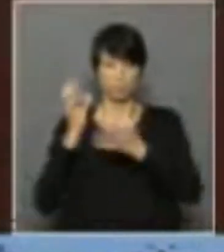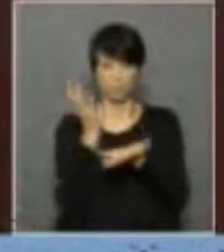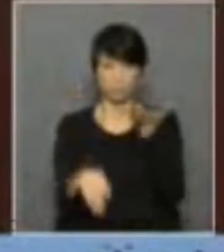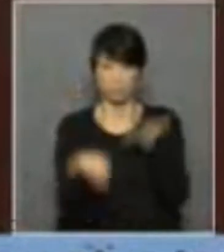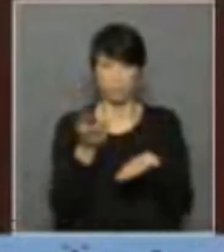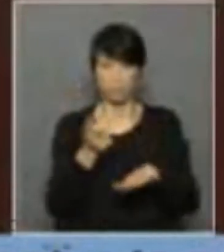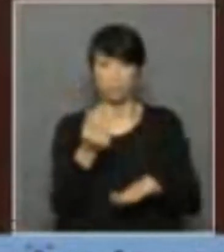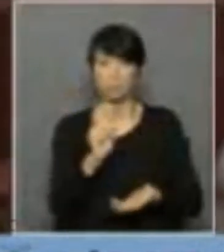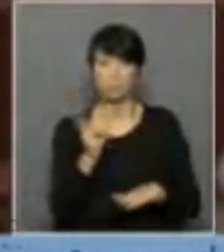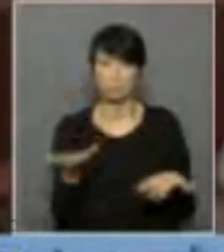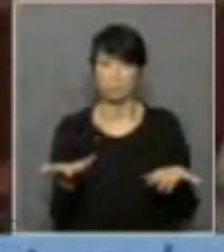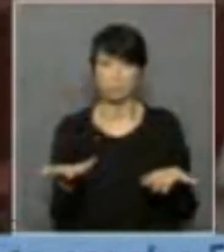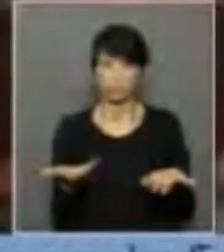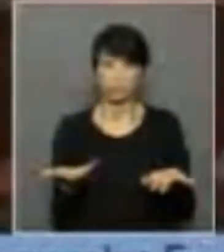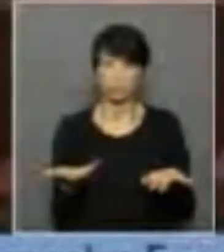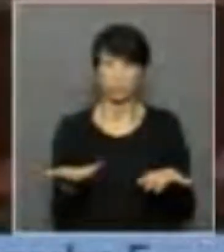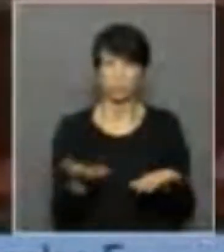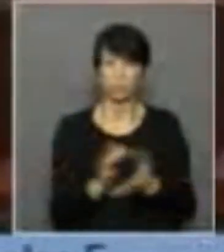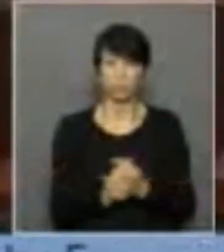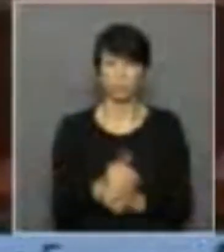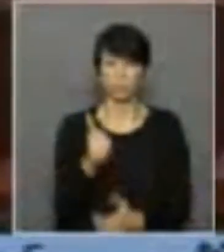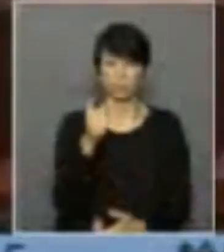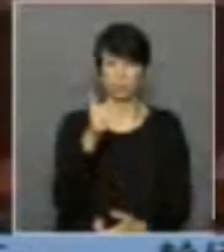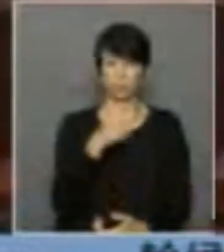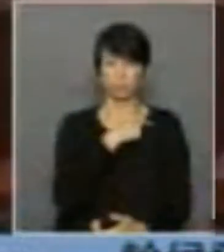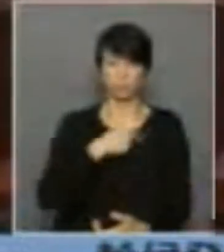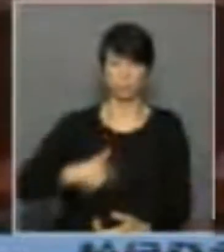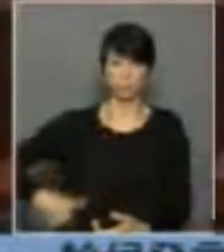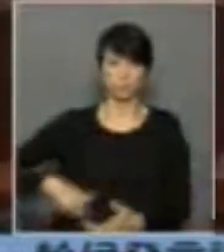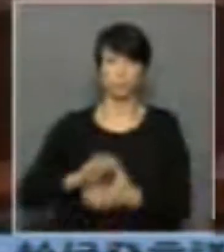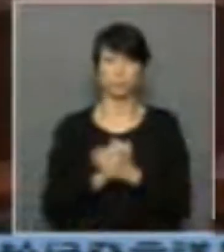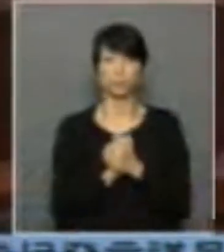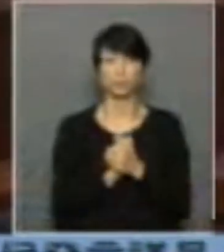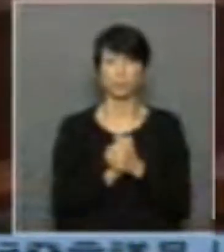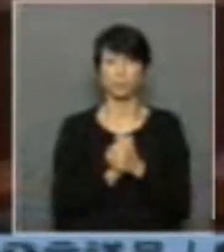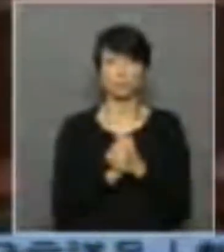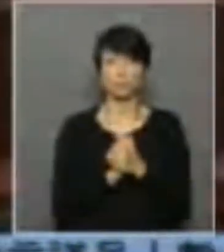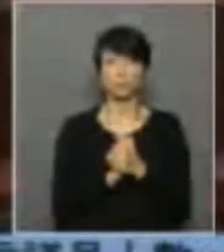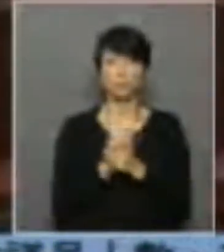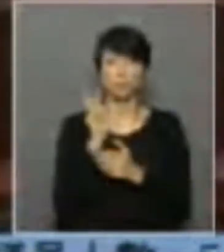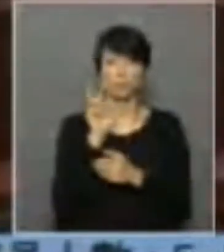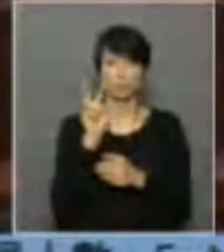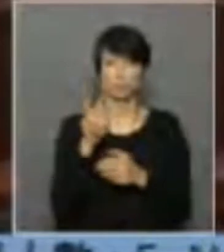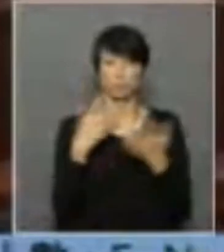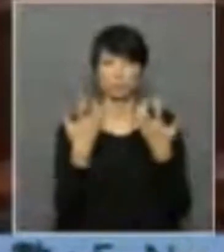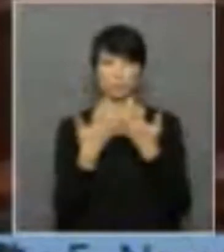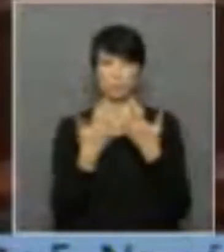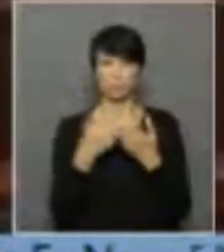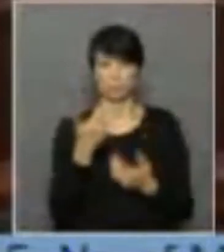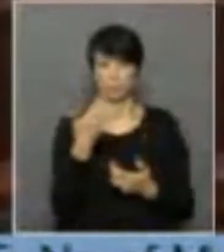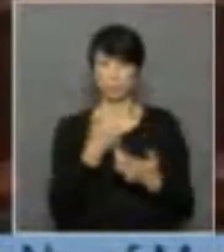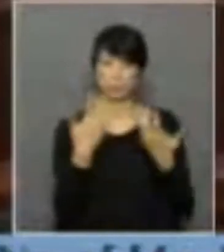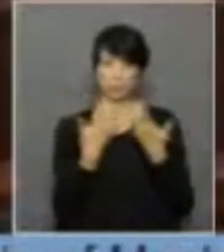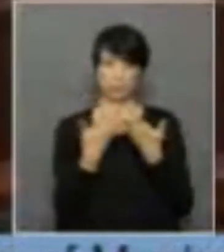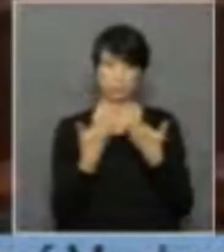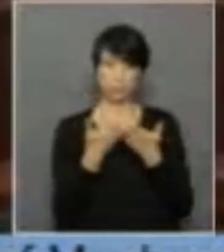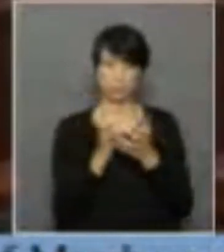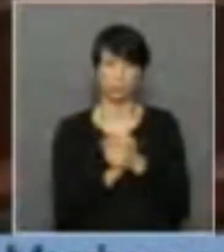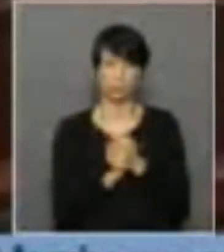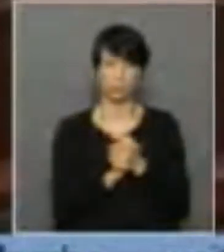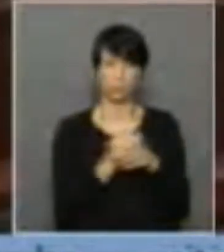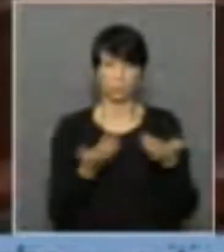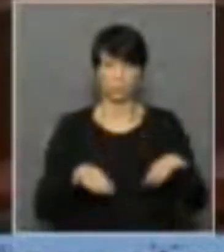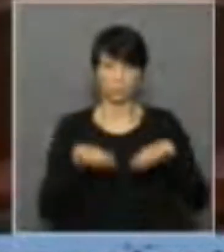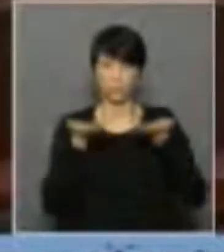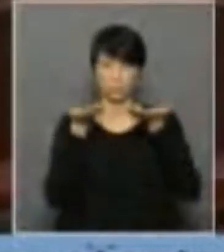長， 多謝主席，多謝議員的提問。如果在計算裏面有很多數據，我們都可以繼續提供